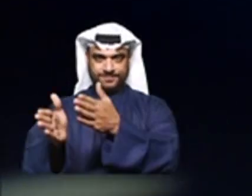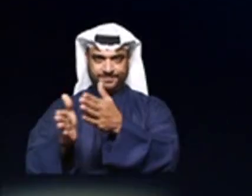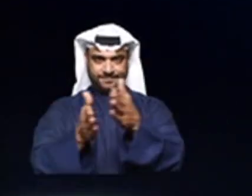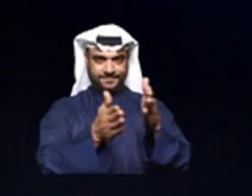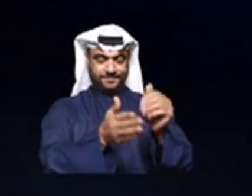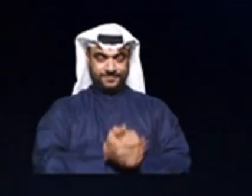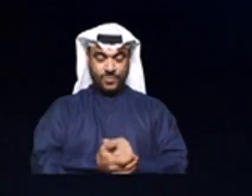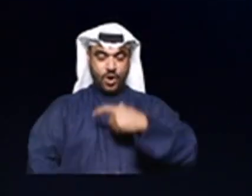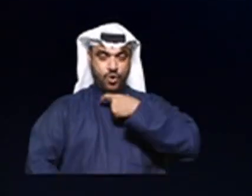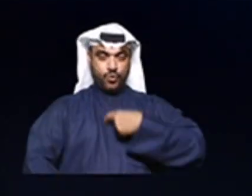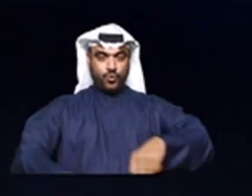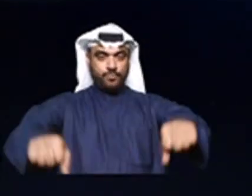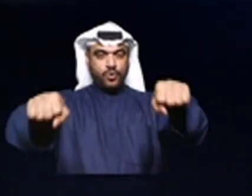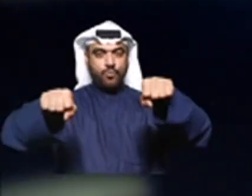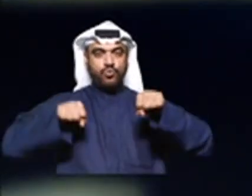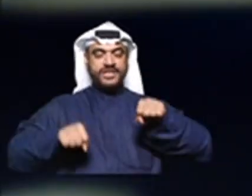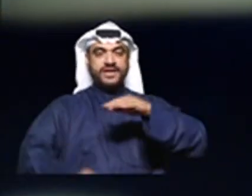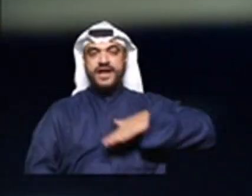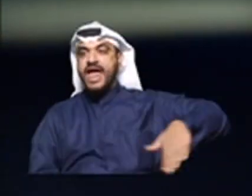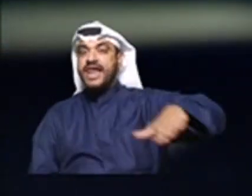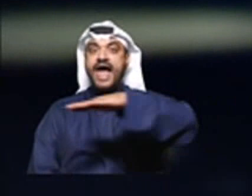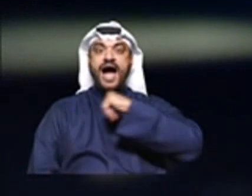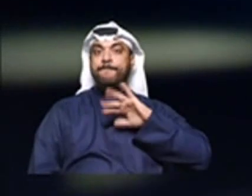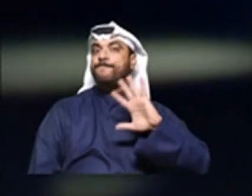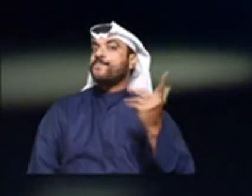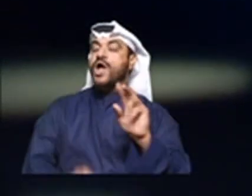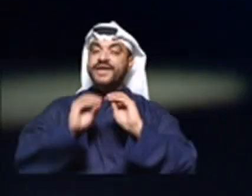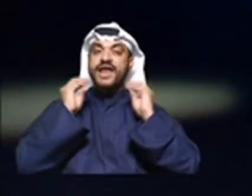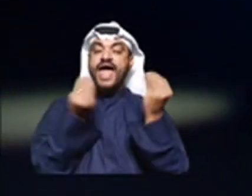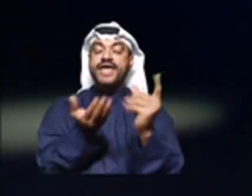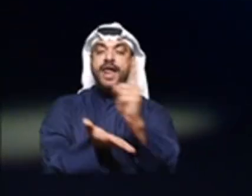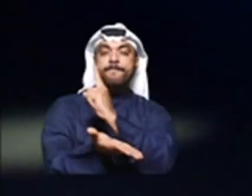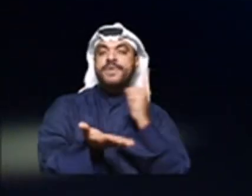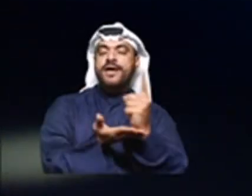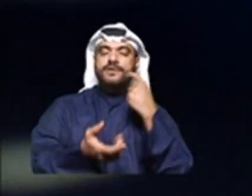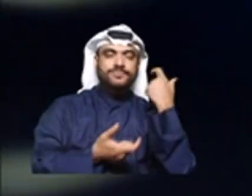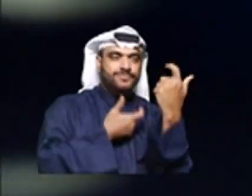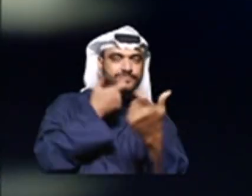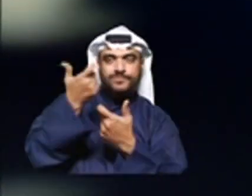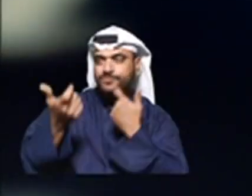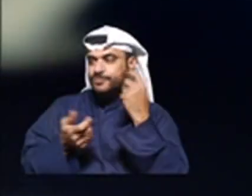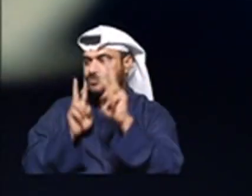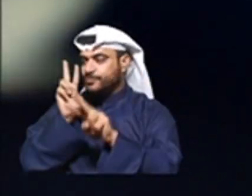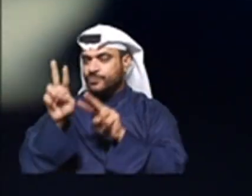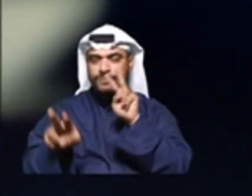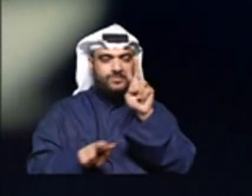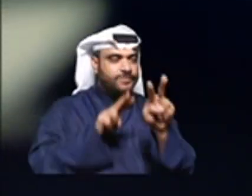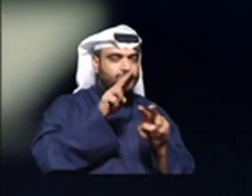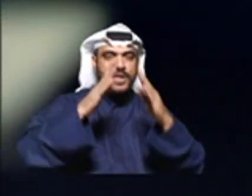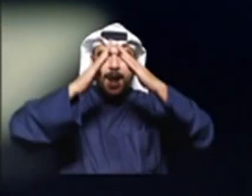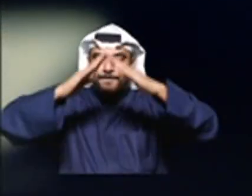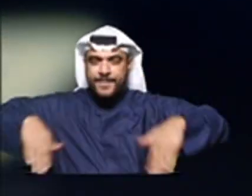تفقد المدير العام للهيئة العامة للبيئة شيخ عبد الله الأحمد الحمود الصباح اليوم المناطق الصحراوية بشمال